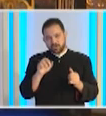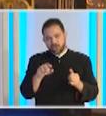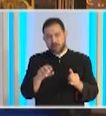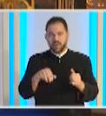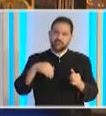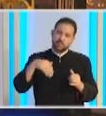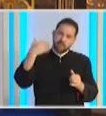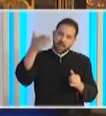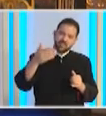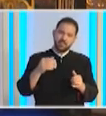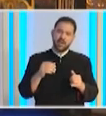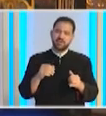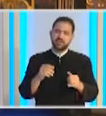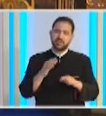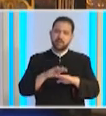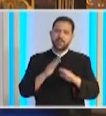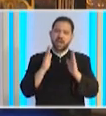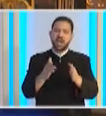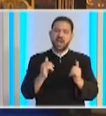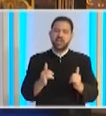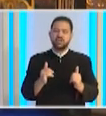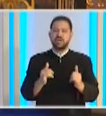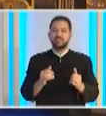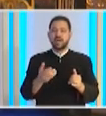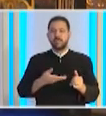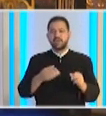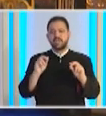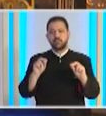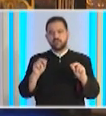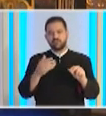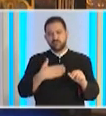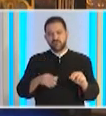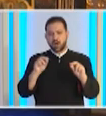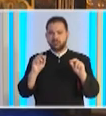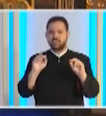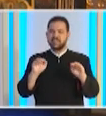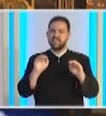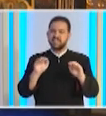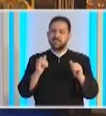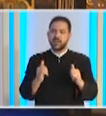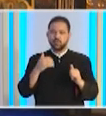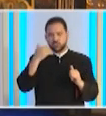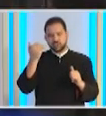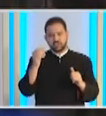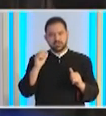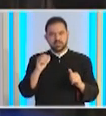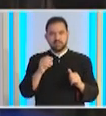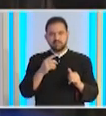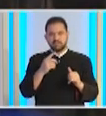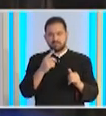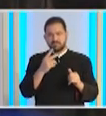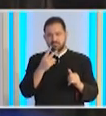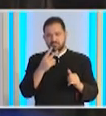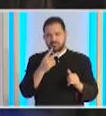merge apoi mai departe pe calea acestor tâlcuiri, Părinte Profesor, vreau doar să vă întreb, atunci când auzim